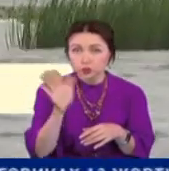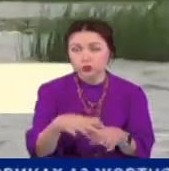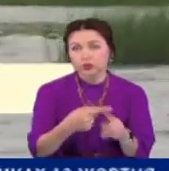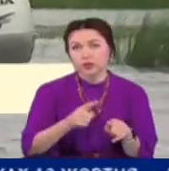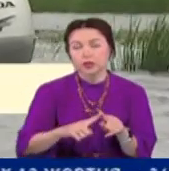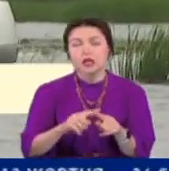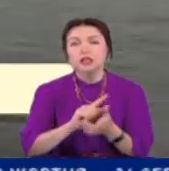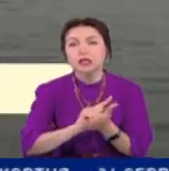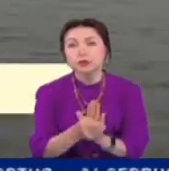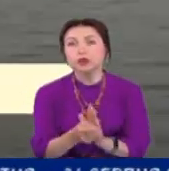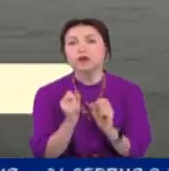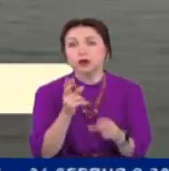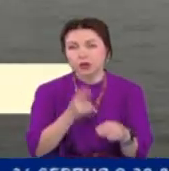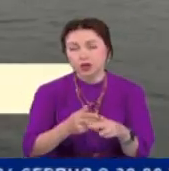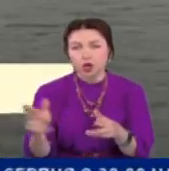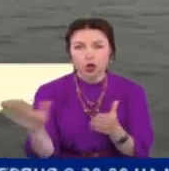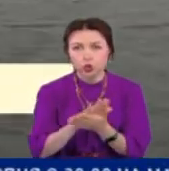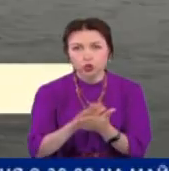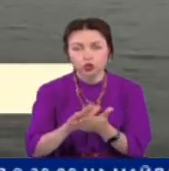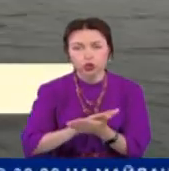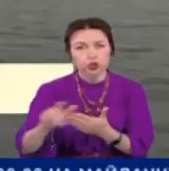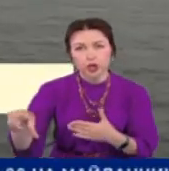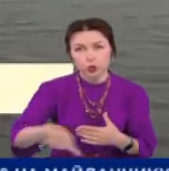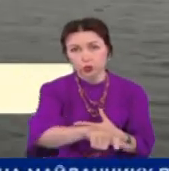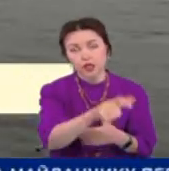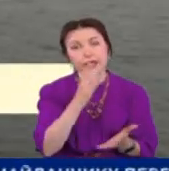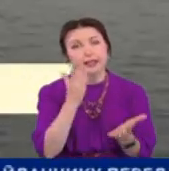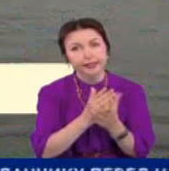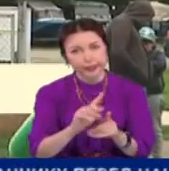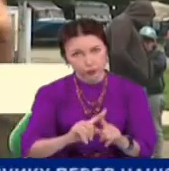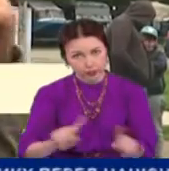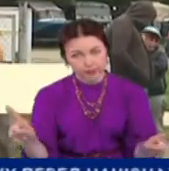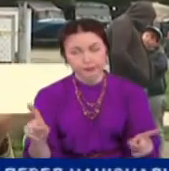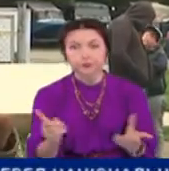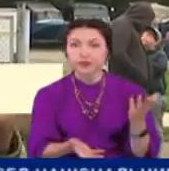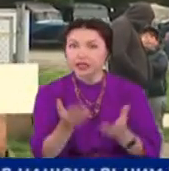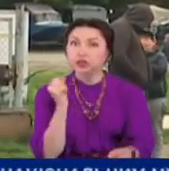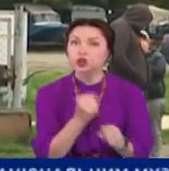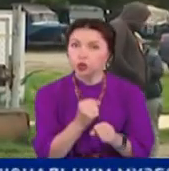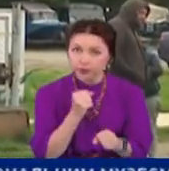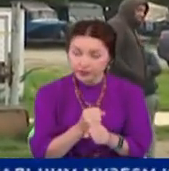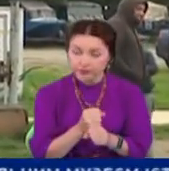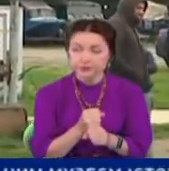можна терміново, почавши розчищення русла. Але тут є нюанси. Якщо робити